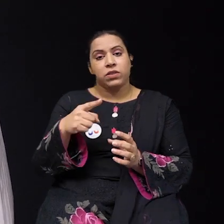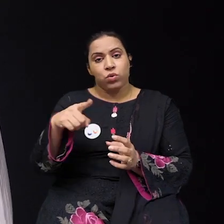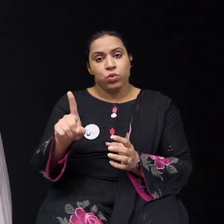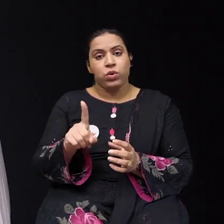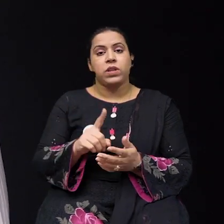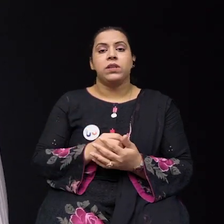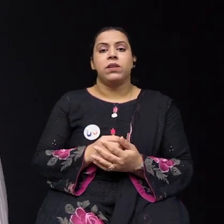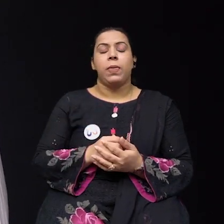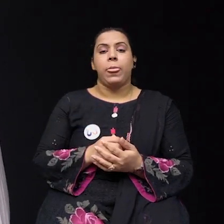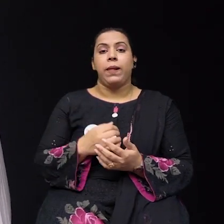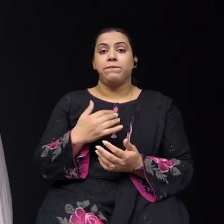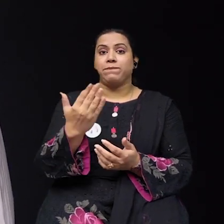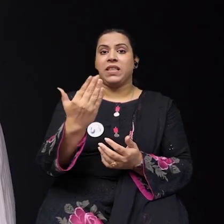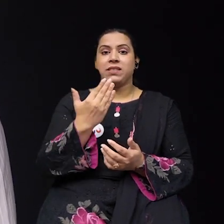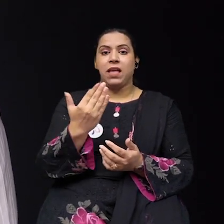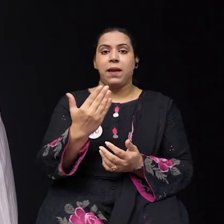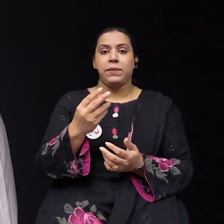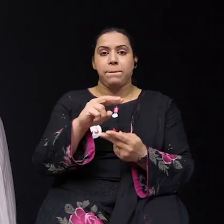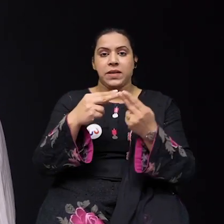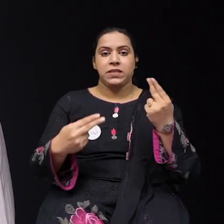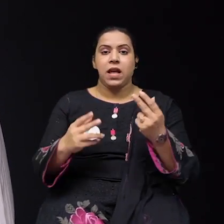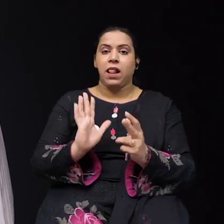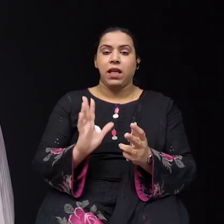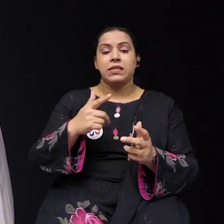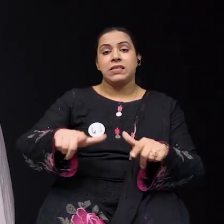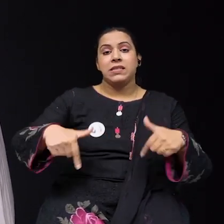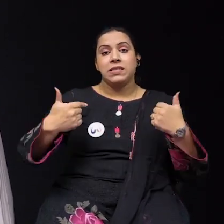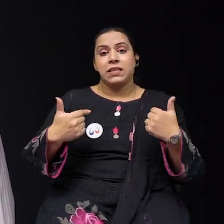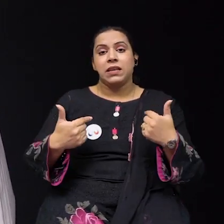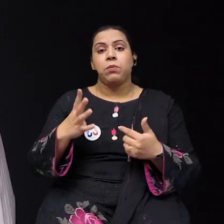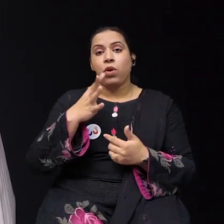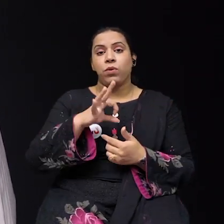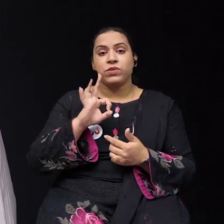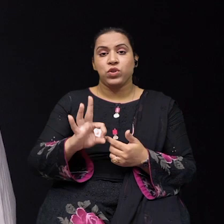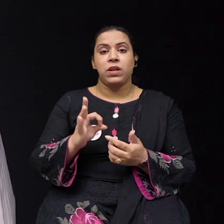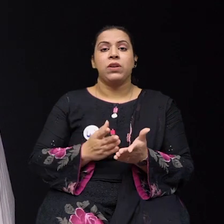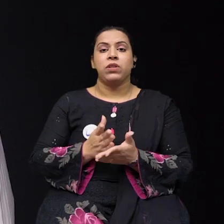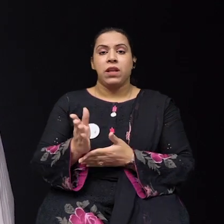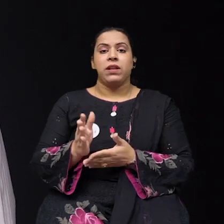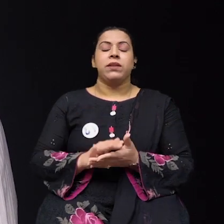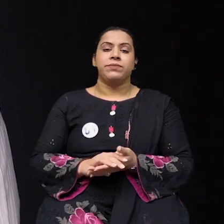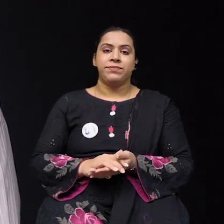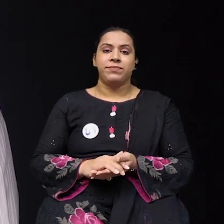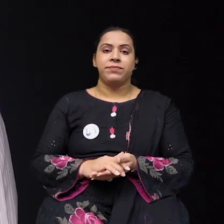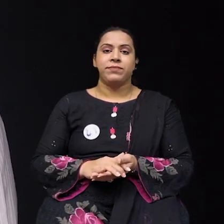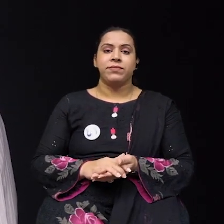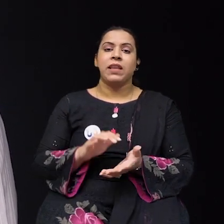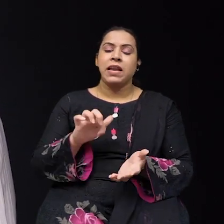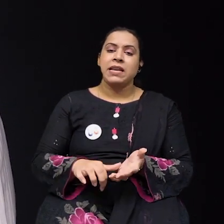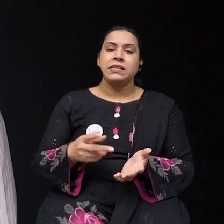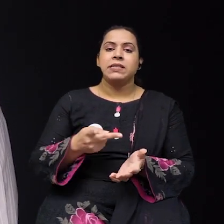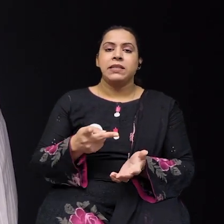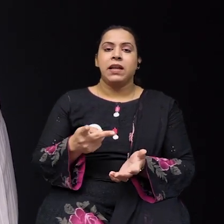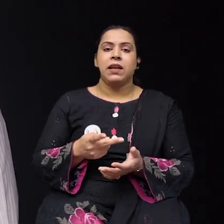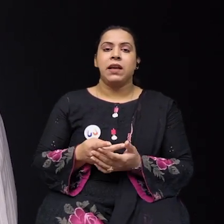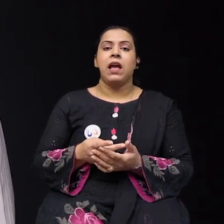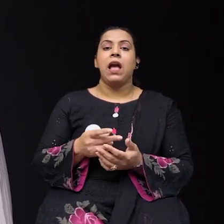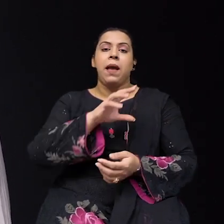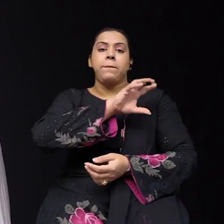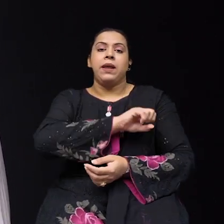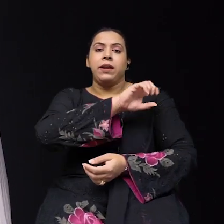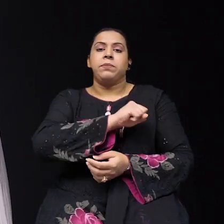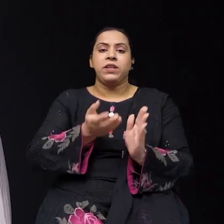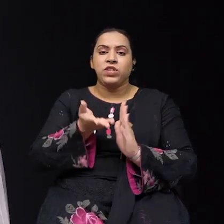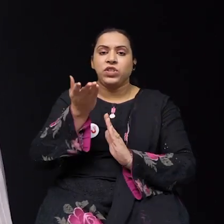रखा हुआ है तो आपके सामने उनकी एग्जांपल्स हैं कि वो ज़िंदगी बहुत खूबसूरती के साथ गुजारते हैं। इसी तरह से ब्लड प्रेशर